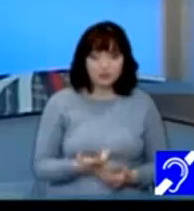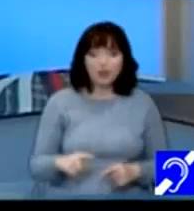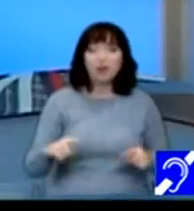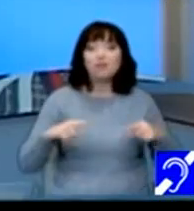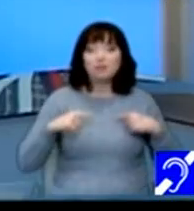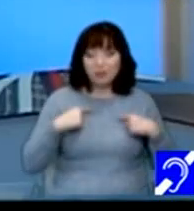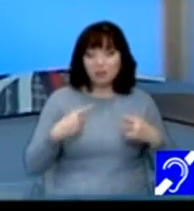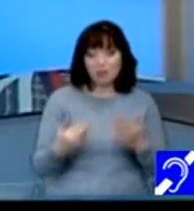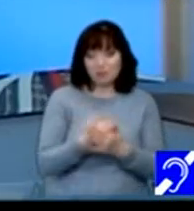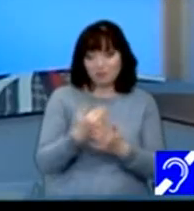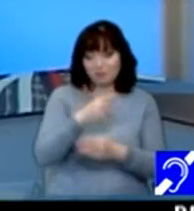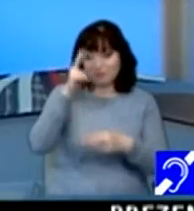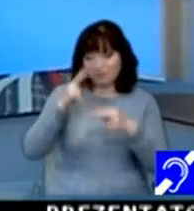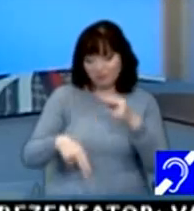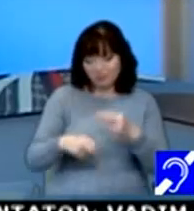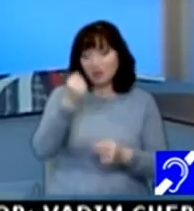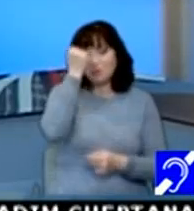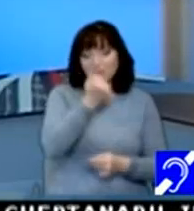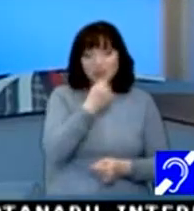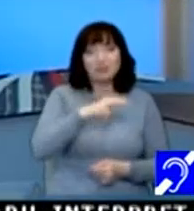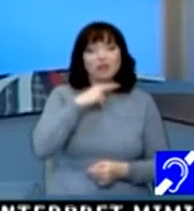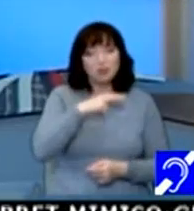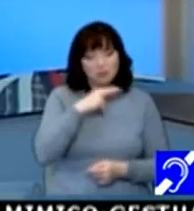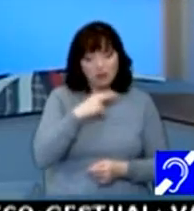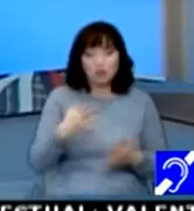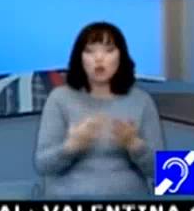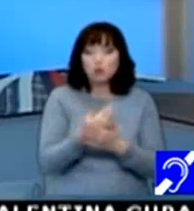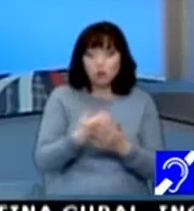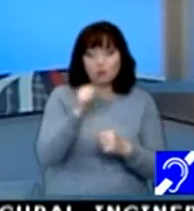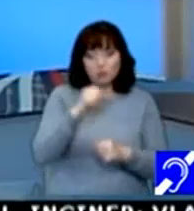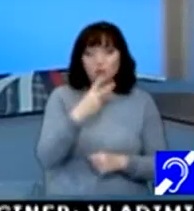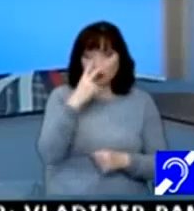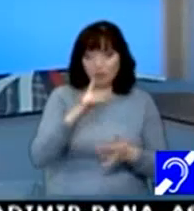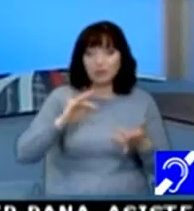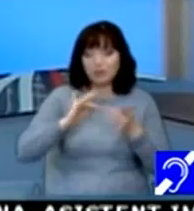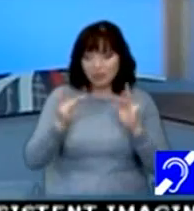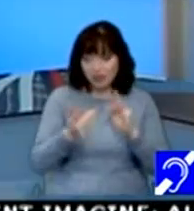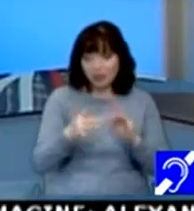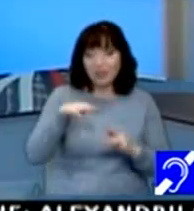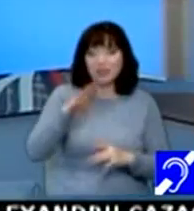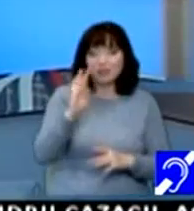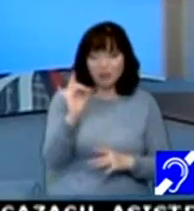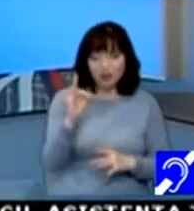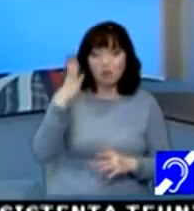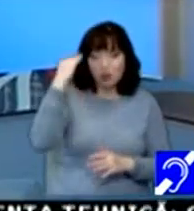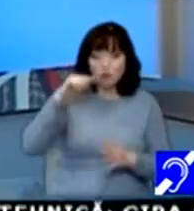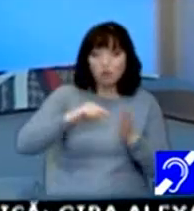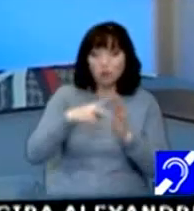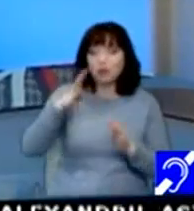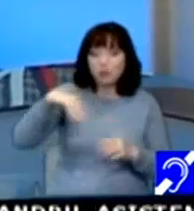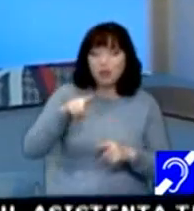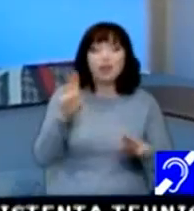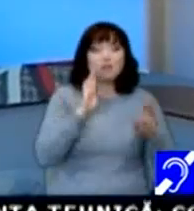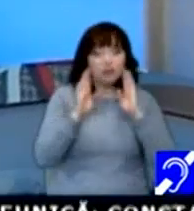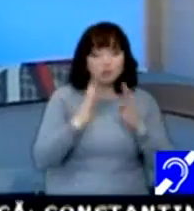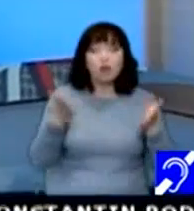Final de telejurnal, doamnelor, domnilor, vă mulțumesc pentru atenție. Știrile noastre le găsiți și pe tvrmoldova.md sau pe pagina de Facebook.